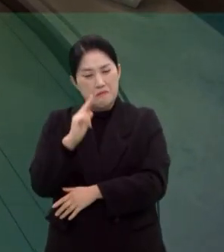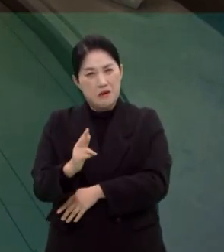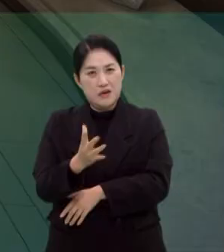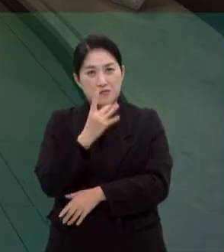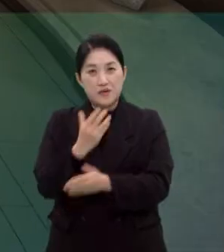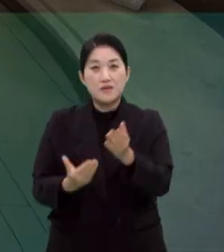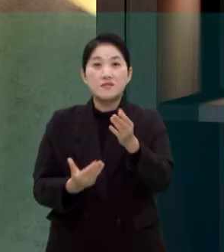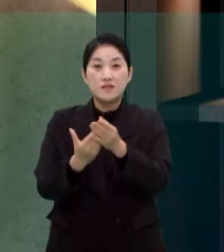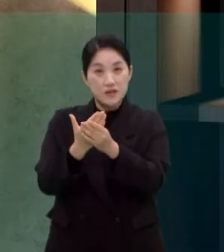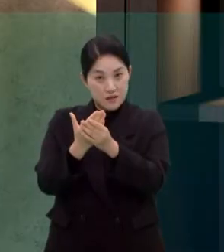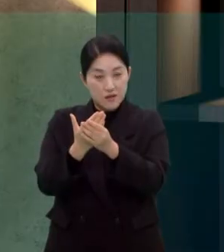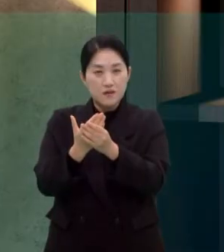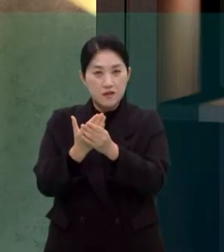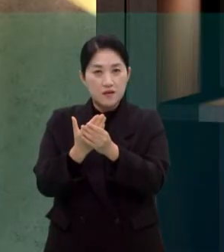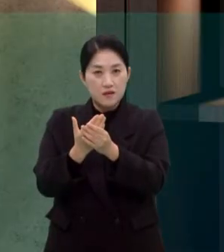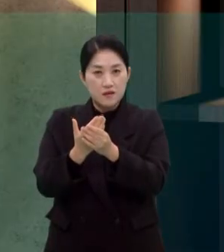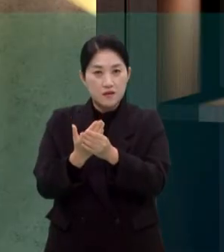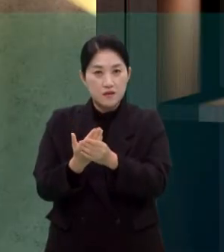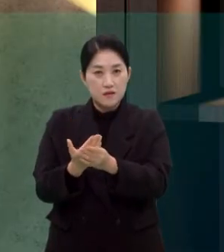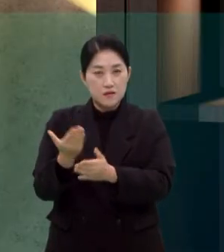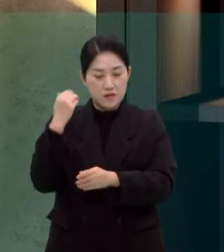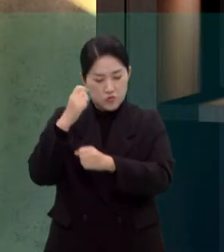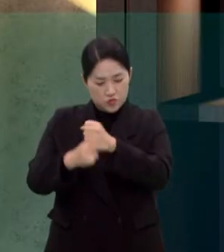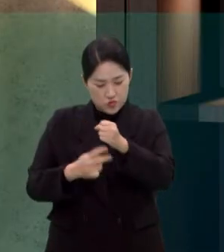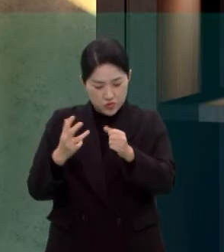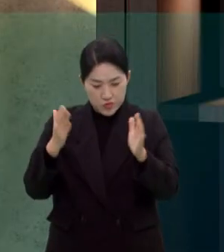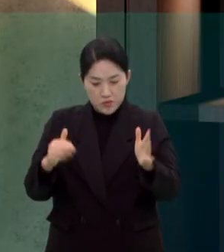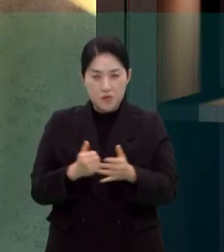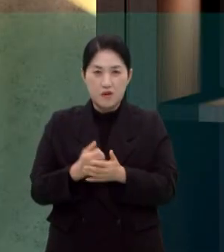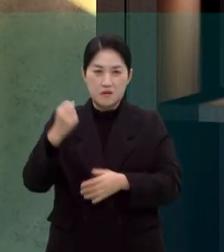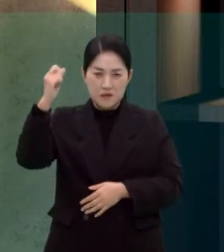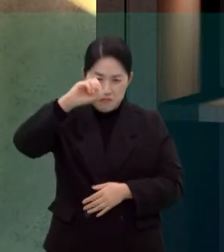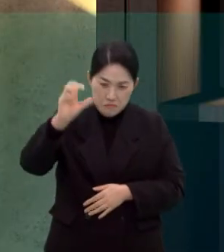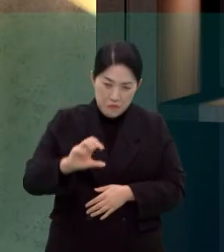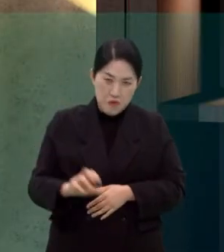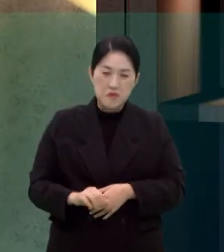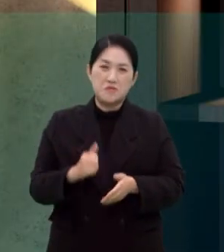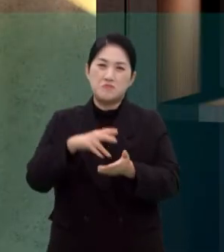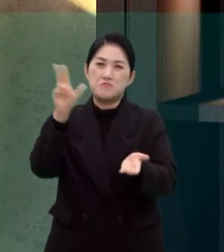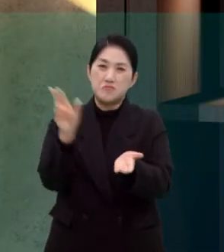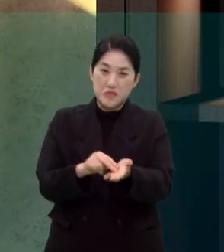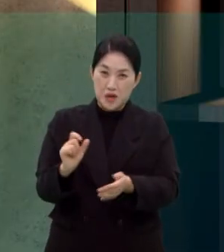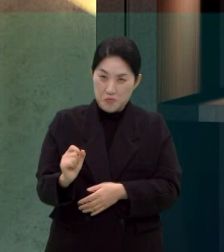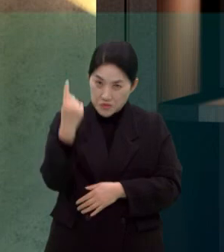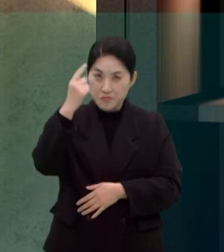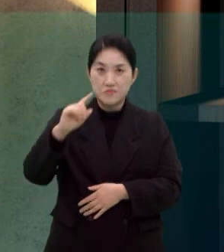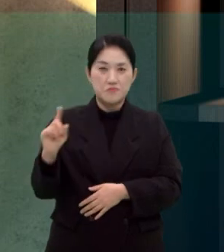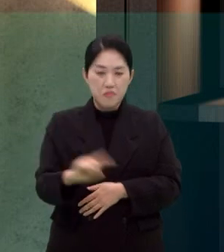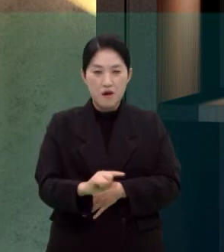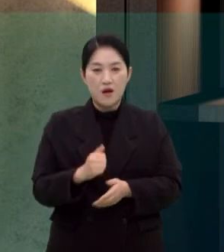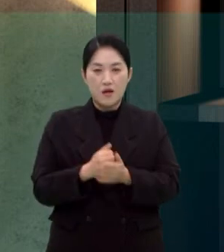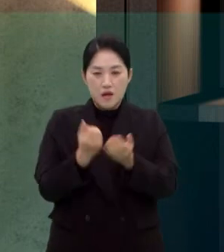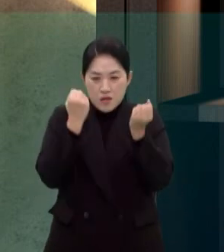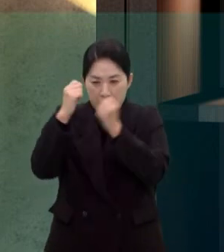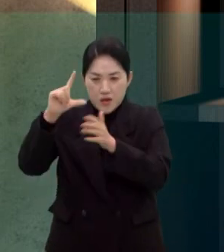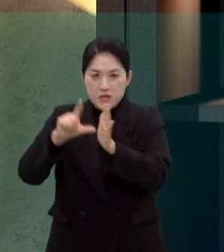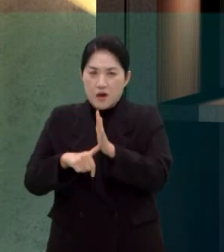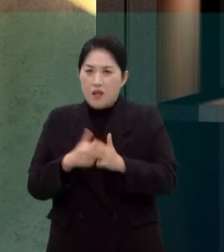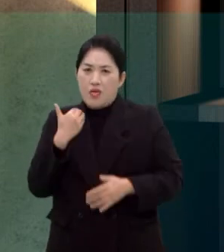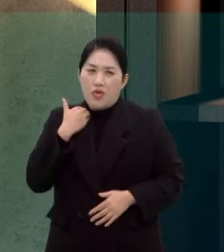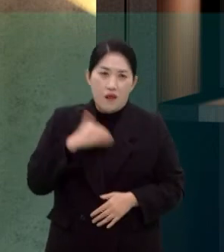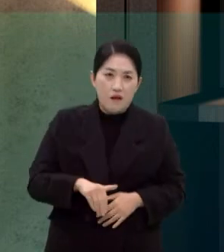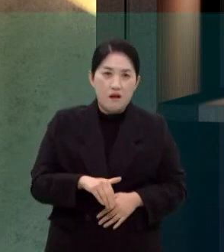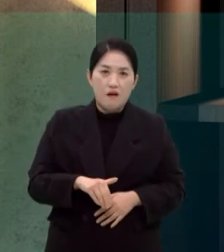발생했습니다. 지난 수십 년간 반복적으로 지목되어 온 원인, 대피할 시간조차 허락지